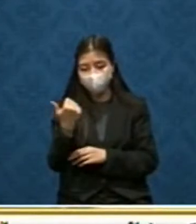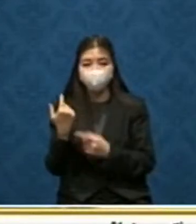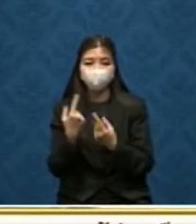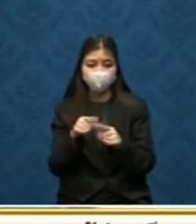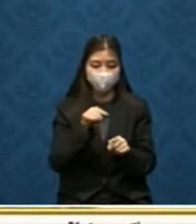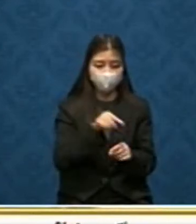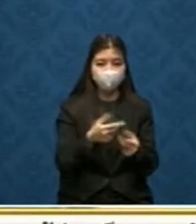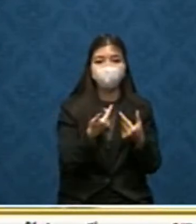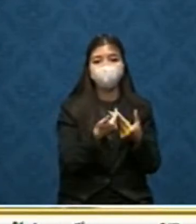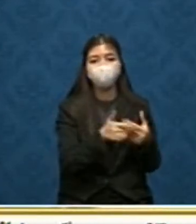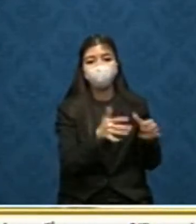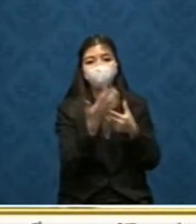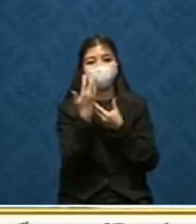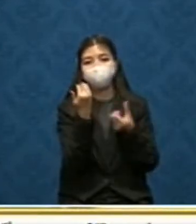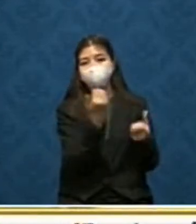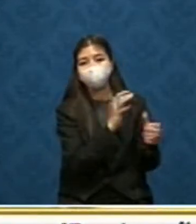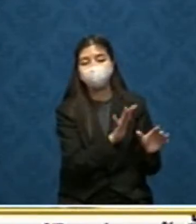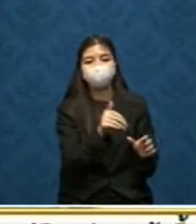ท่านปลอยผละเลย